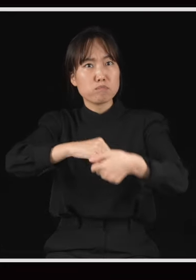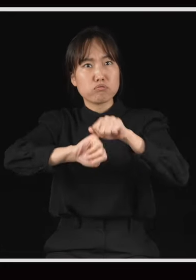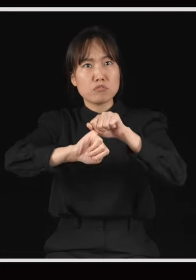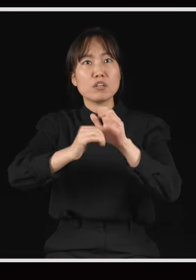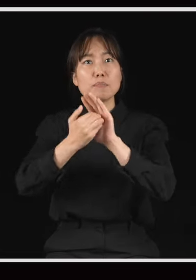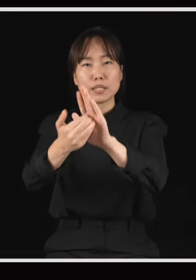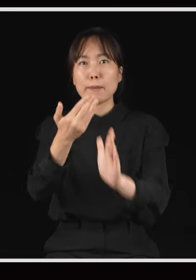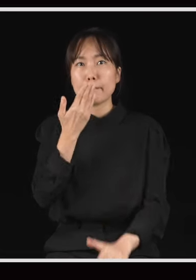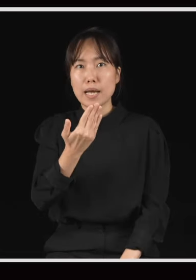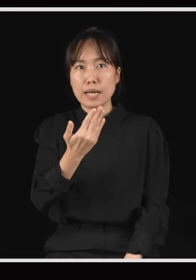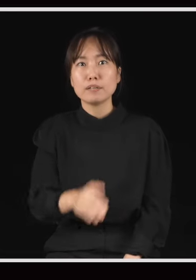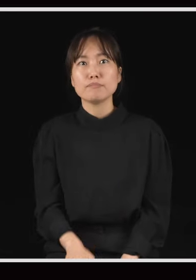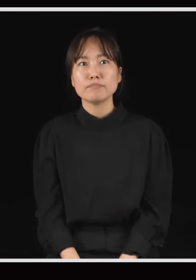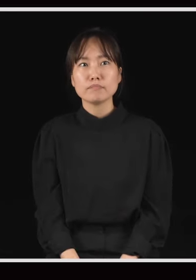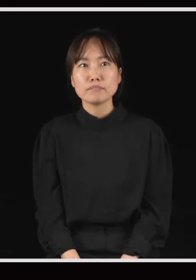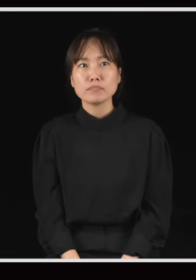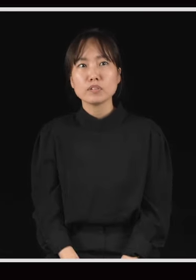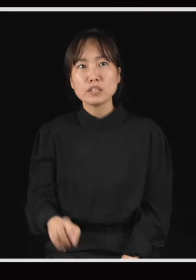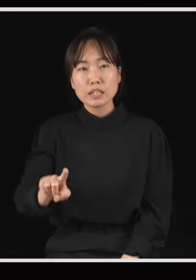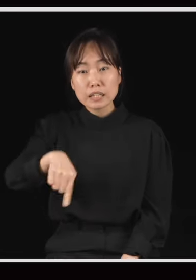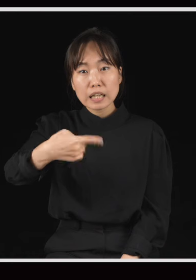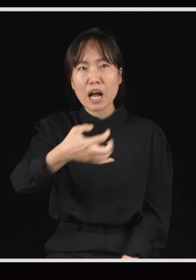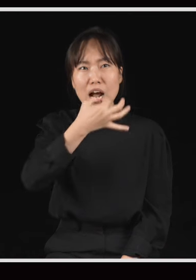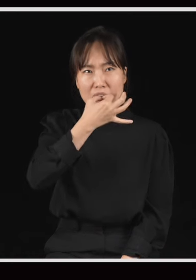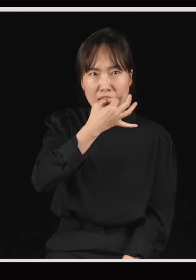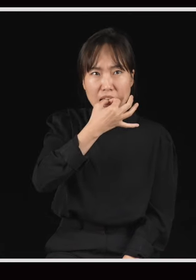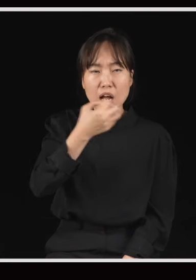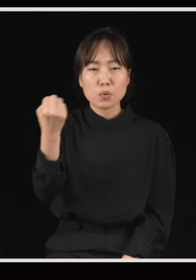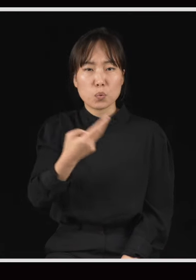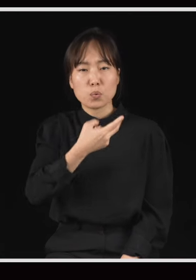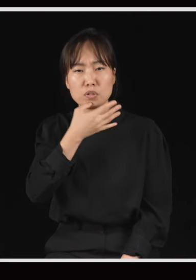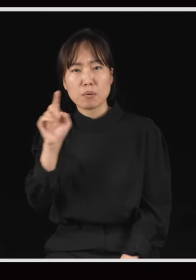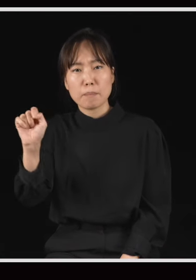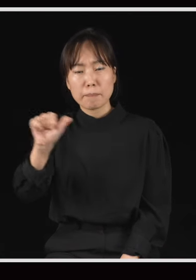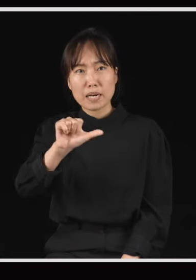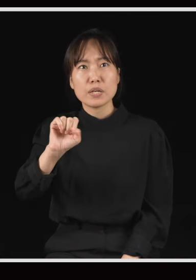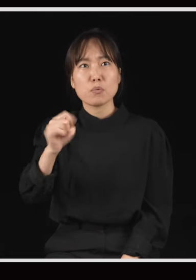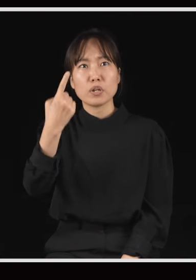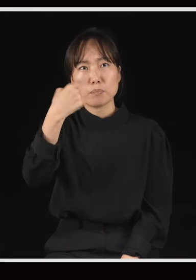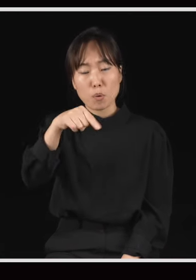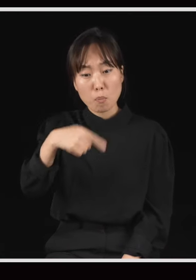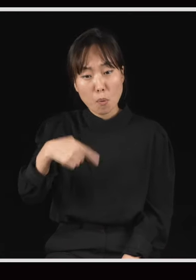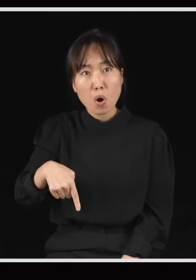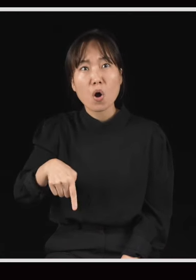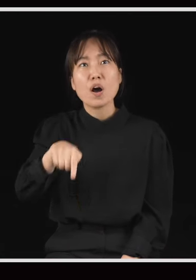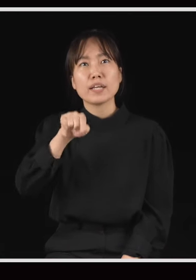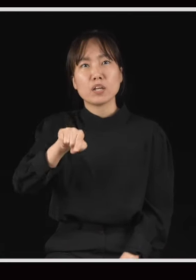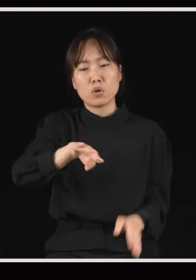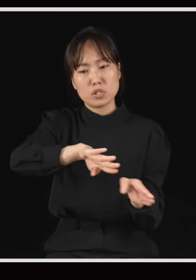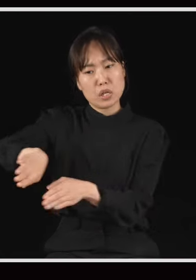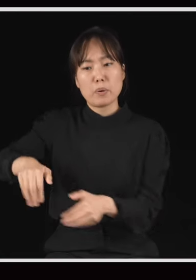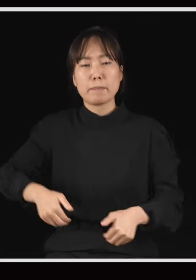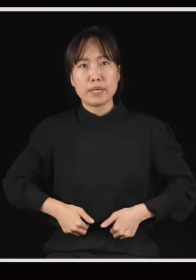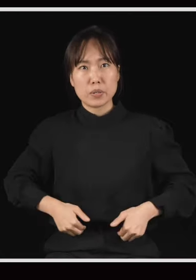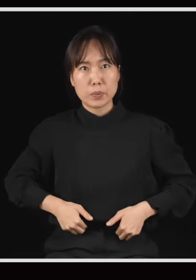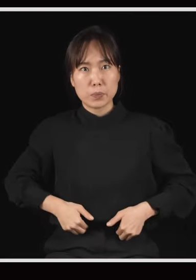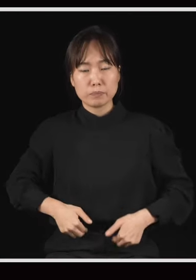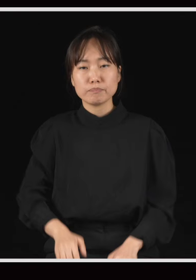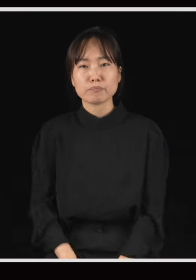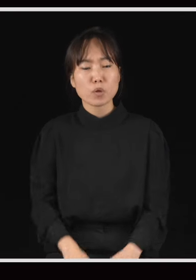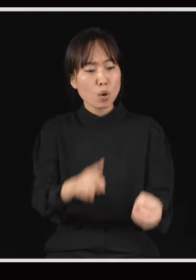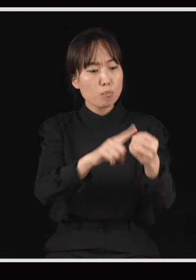다음에 이제 탐욕의 대상인 가속노화 요인들을 내 삶에서 제거를 해야 될 필요가 있겠죠. 그게 이제